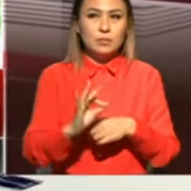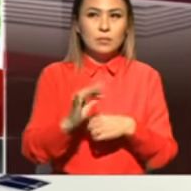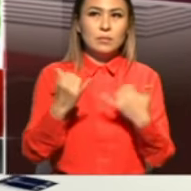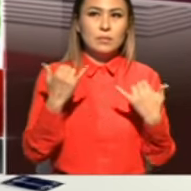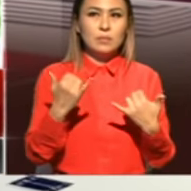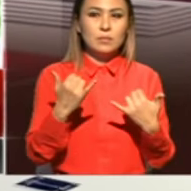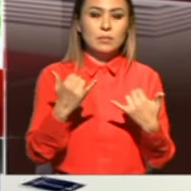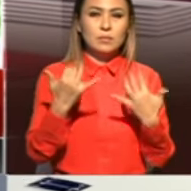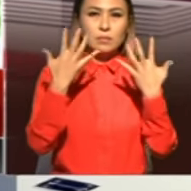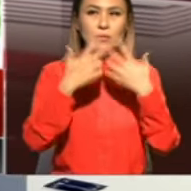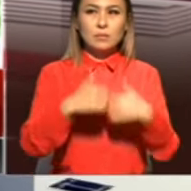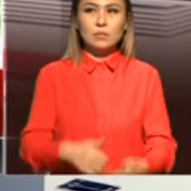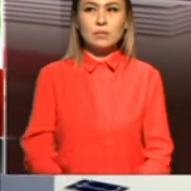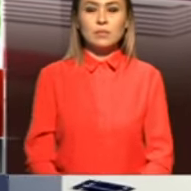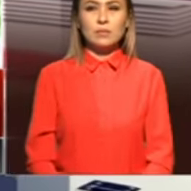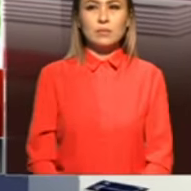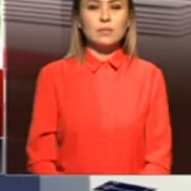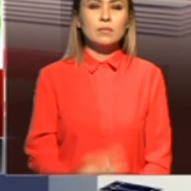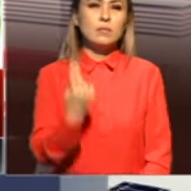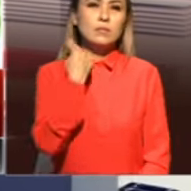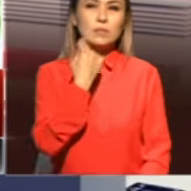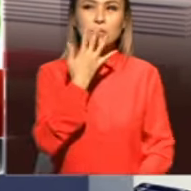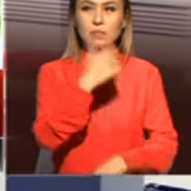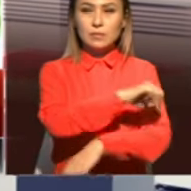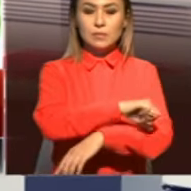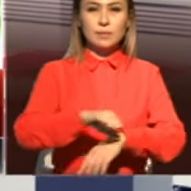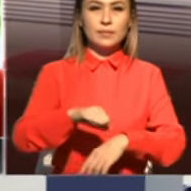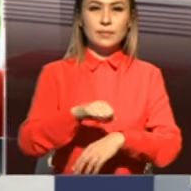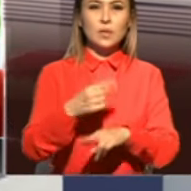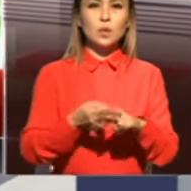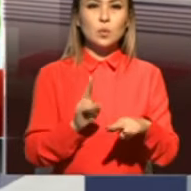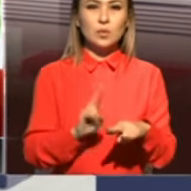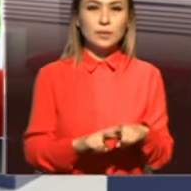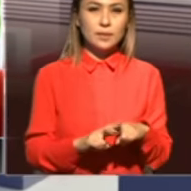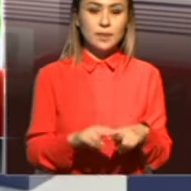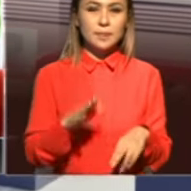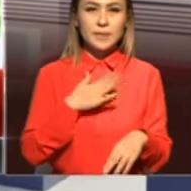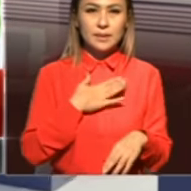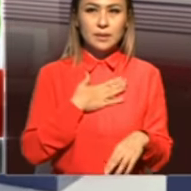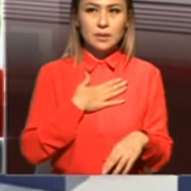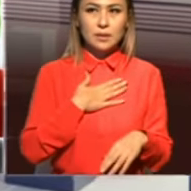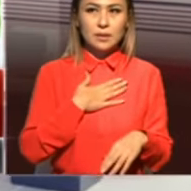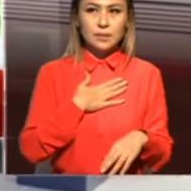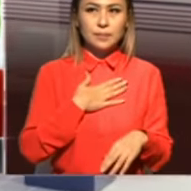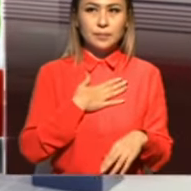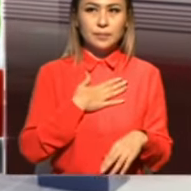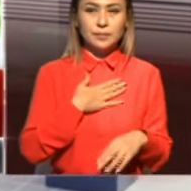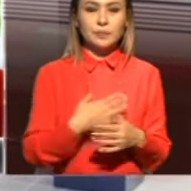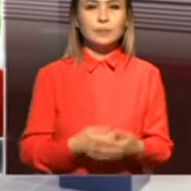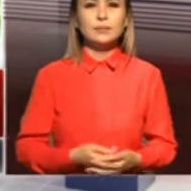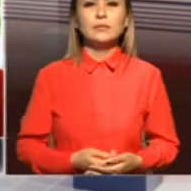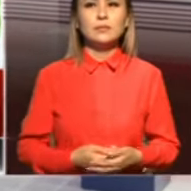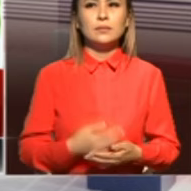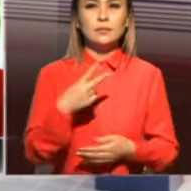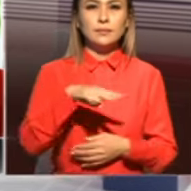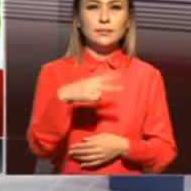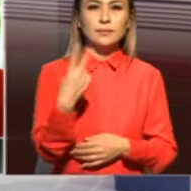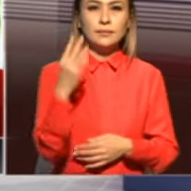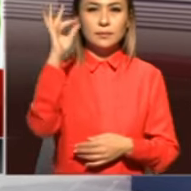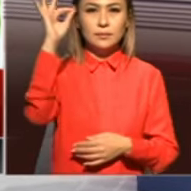қазіргі таңда сыртқы қарыздар мемлекеттік. Сондықтан енді бізге келетін болсақ, біз жаңа айтып кеткендей